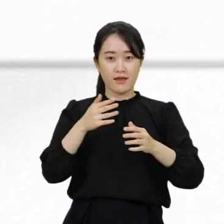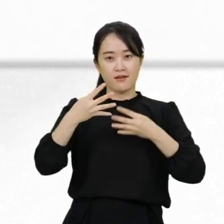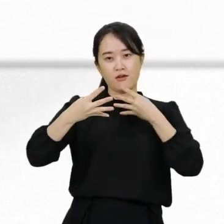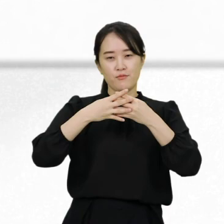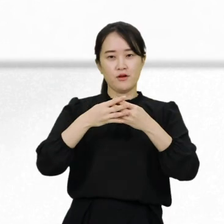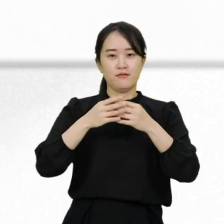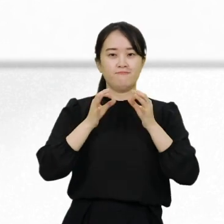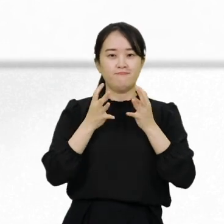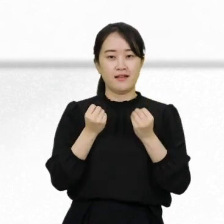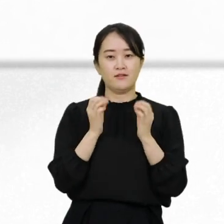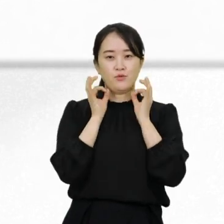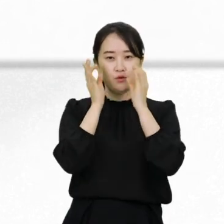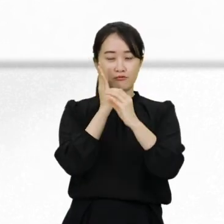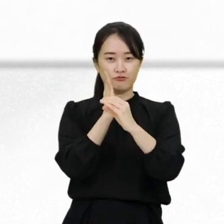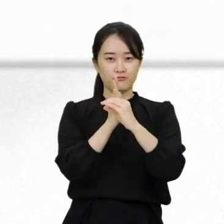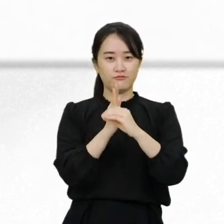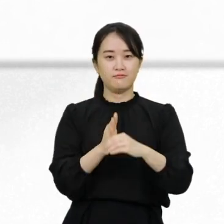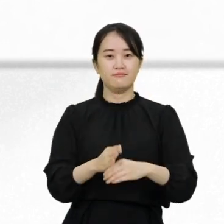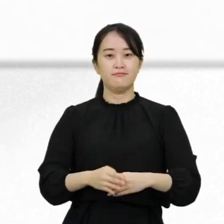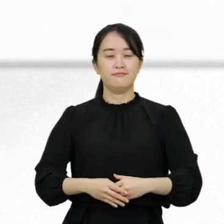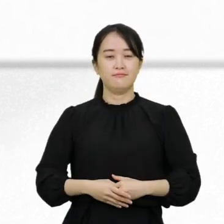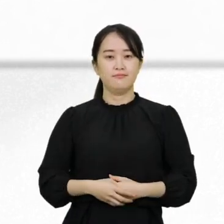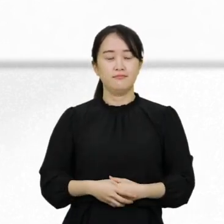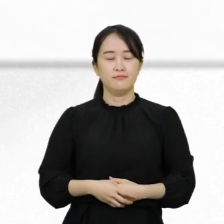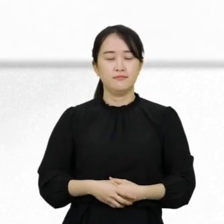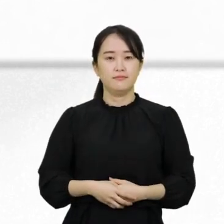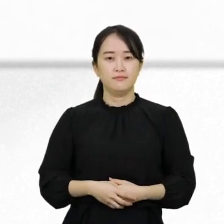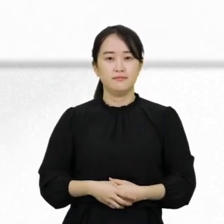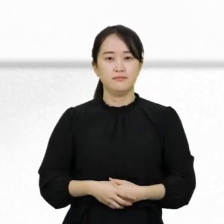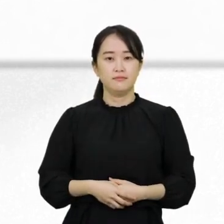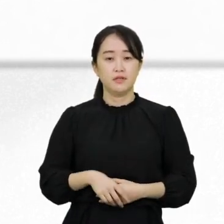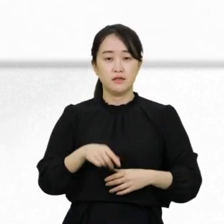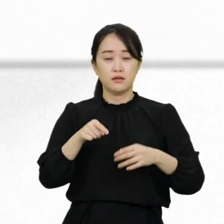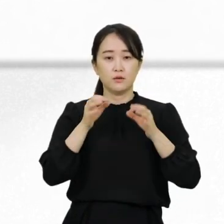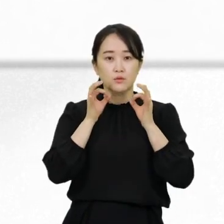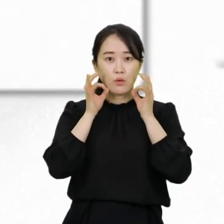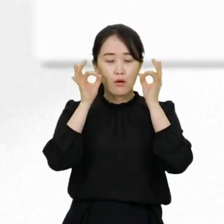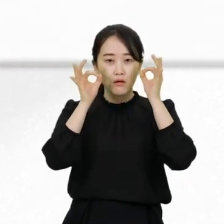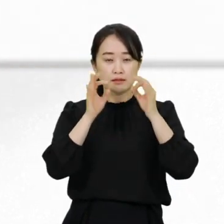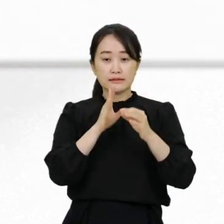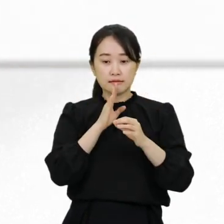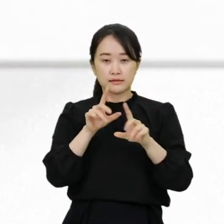향상시키고 장애인의 권리와 인식을 증진시켜야 합니다.